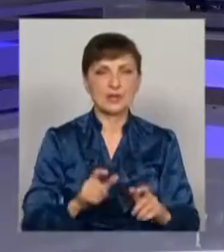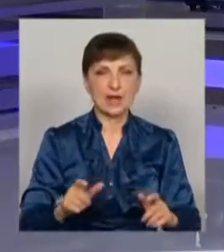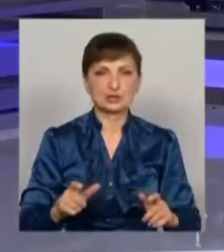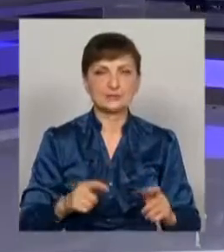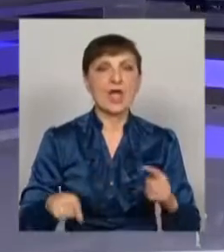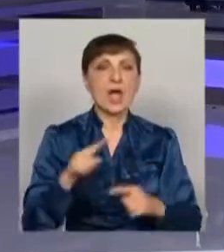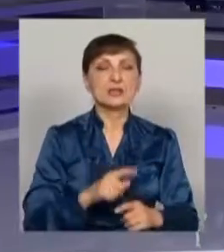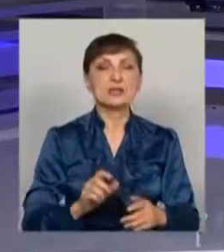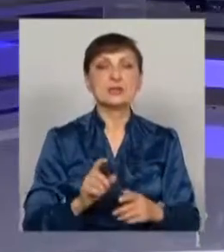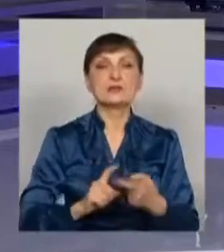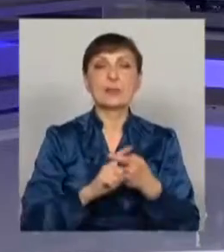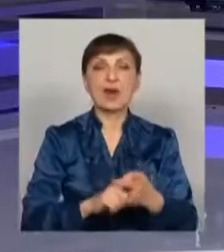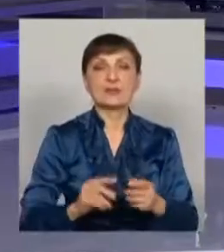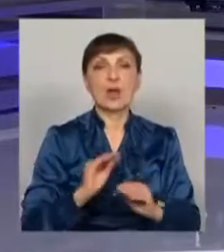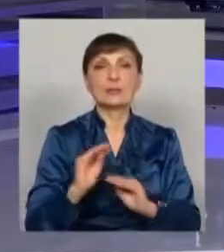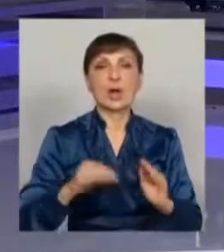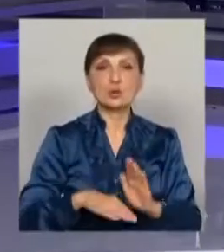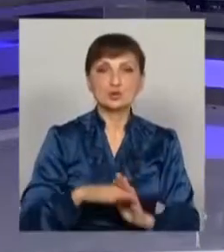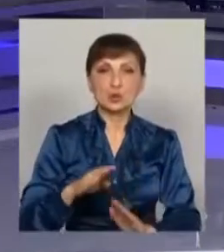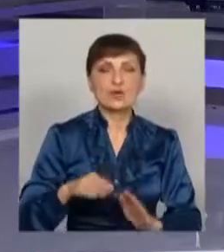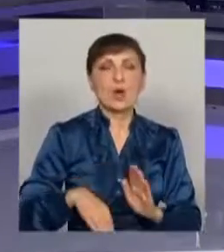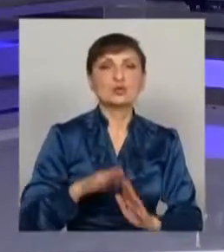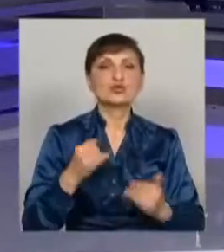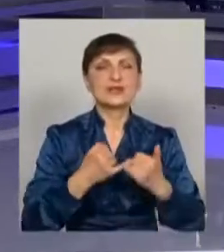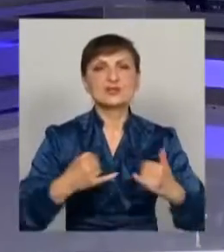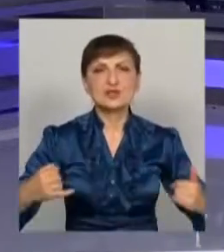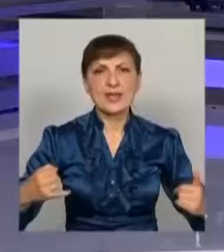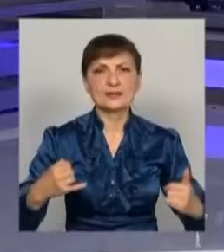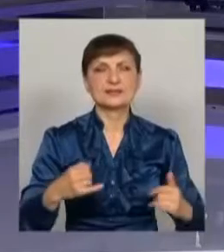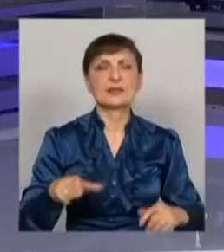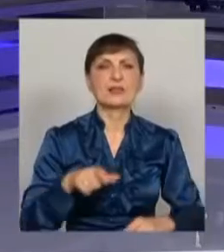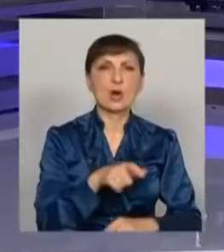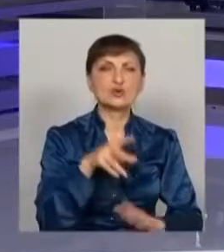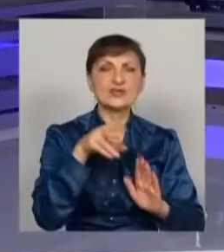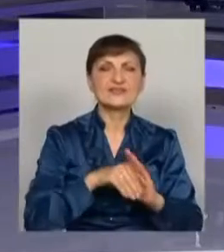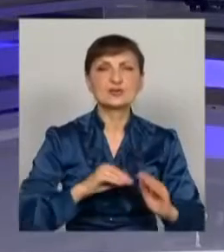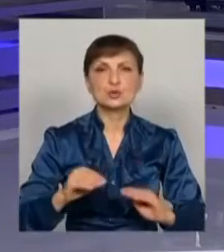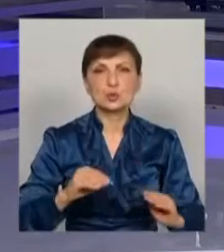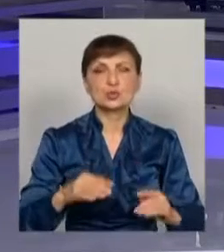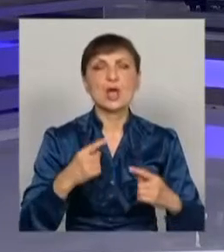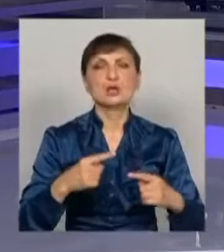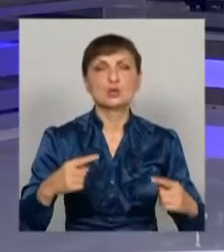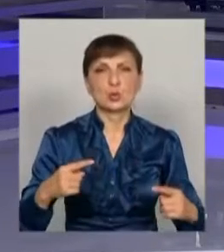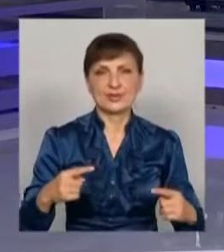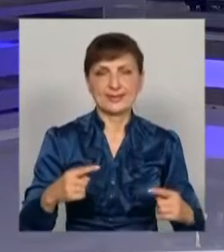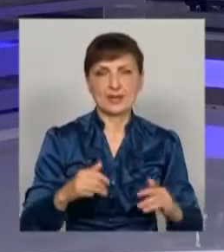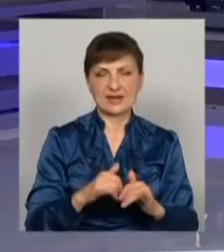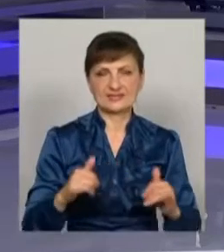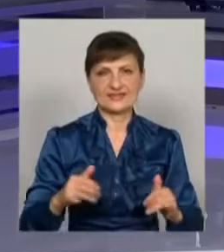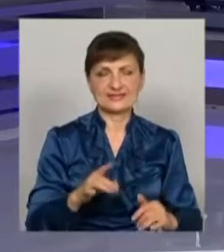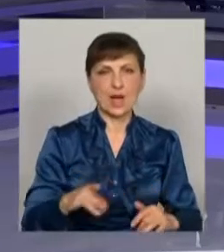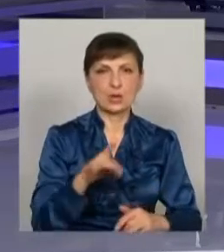они направлены на благоустройство улучшения инженерных сетей дорожной инфраструктуры и другие аспекты развития района